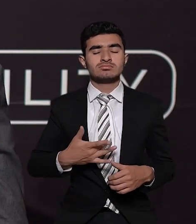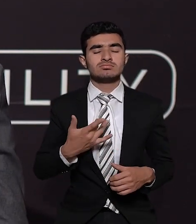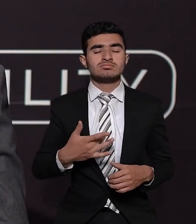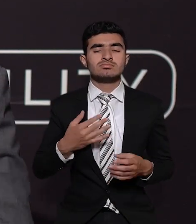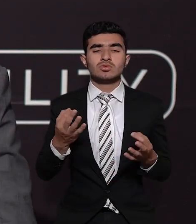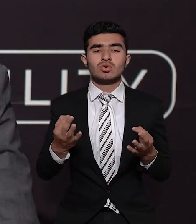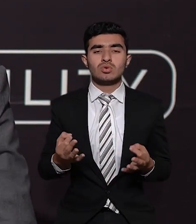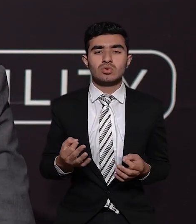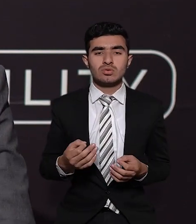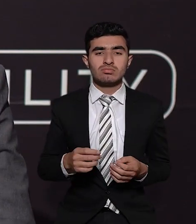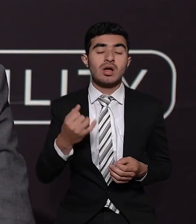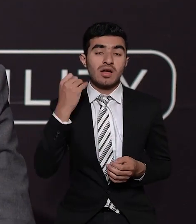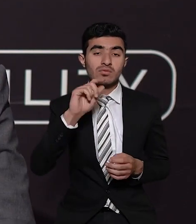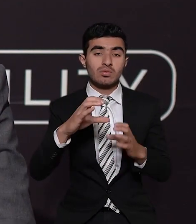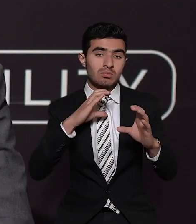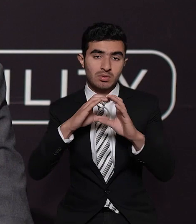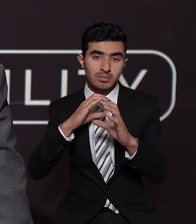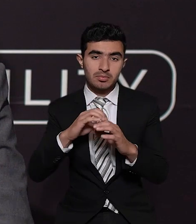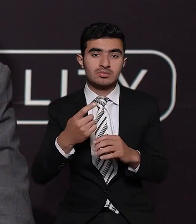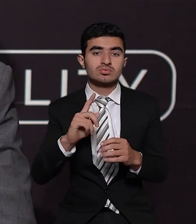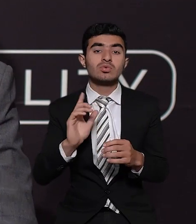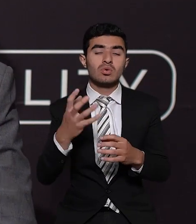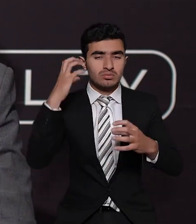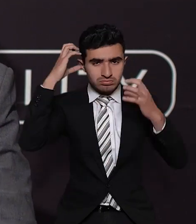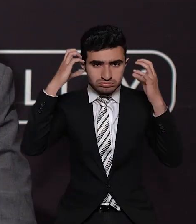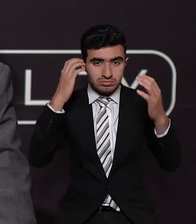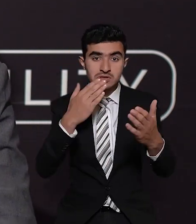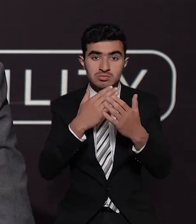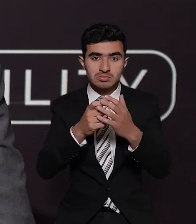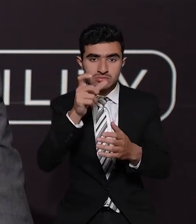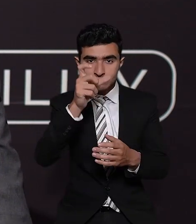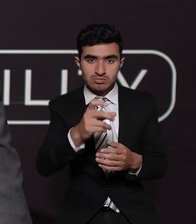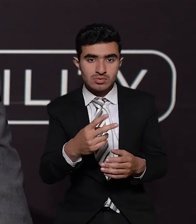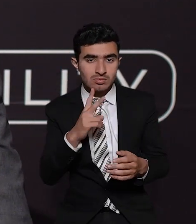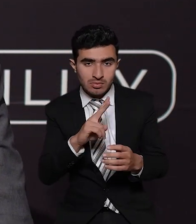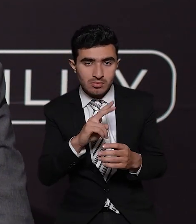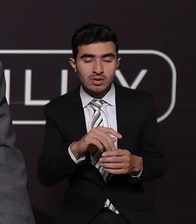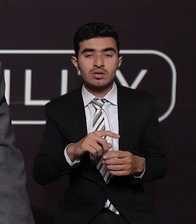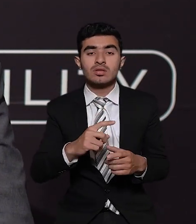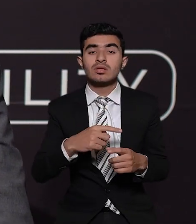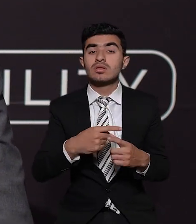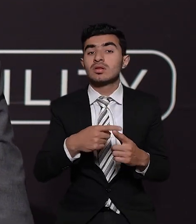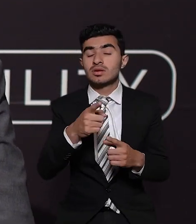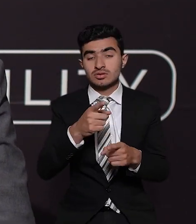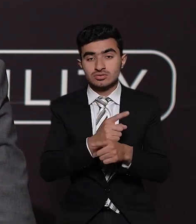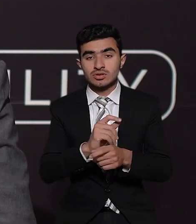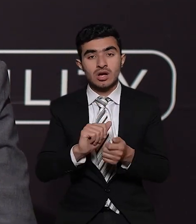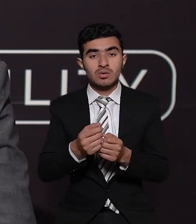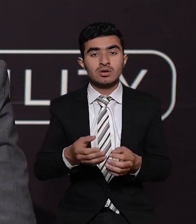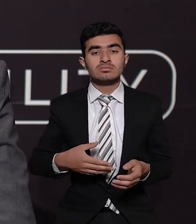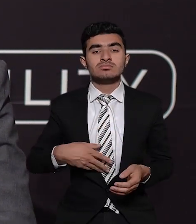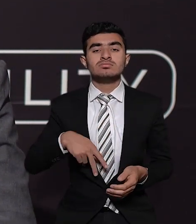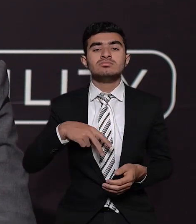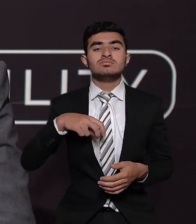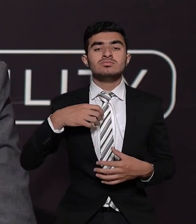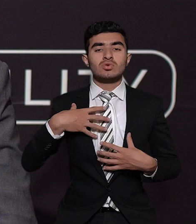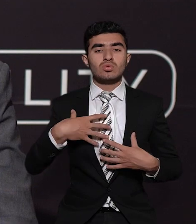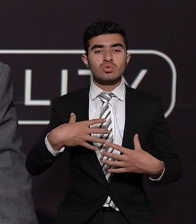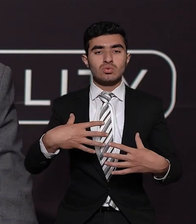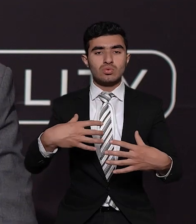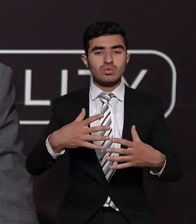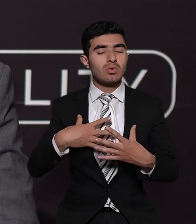کی ایکسرسائزز کروائیں، ہو سکتا ہے کہ وہ آپ کو میڈیٹیشن کروائیں، کیونکہ ڈیپ